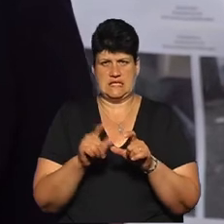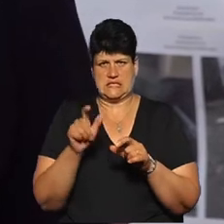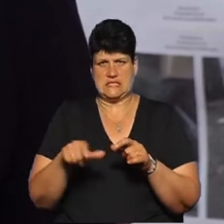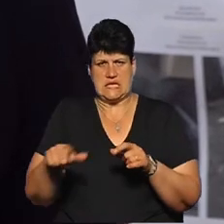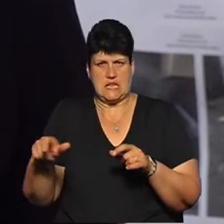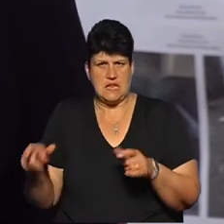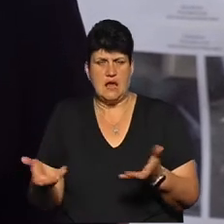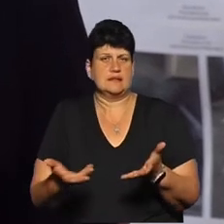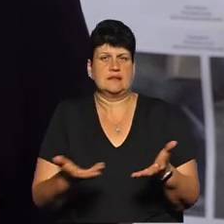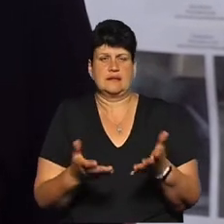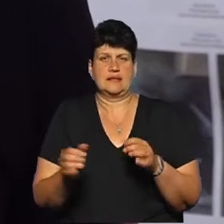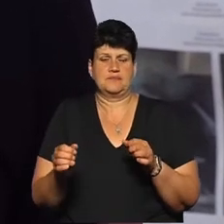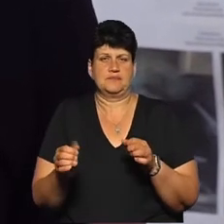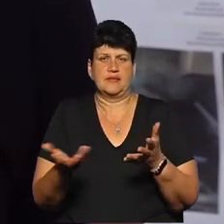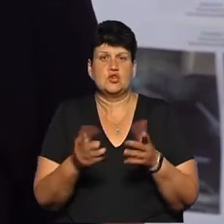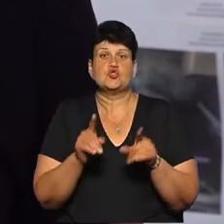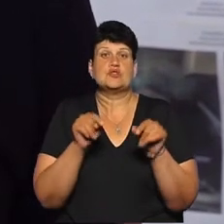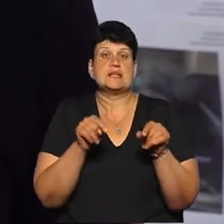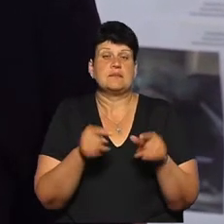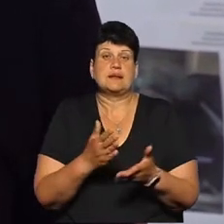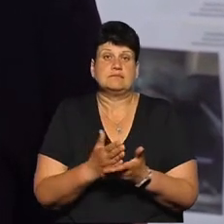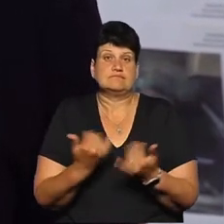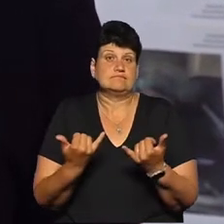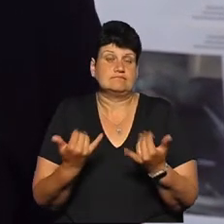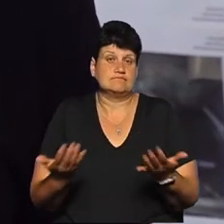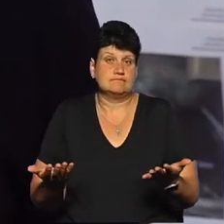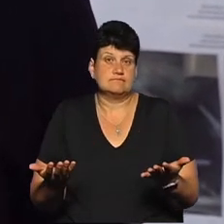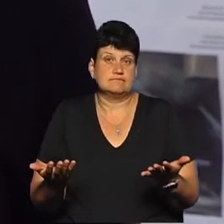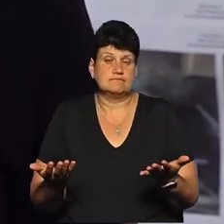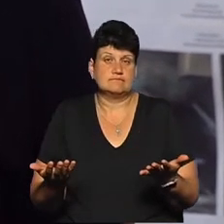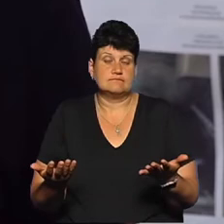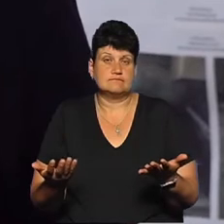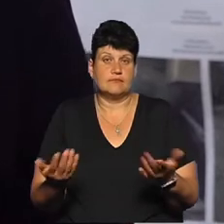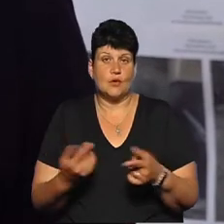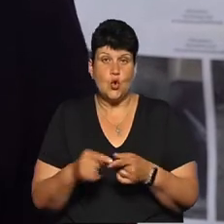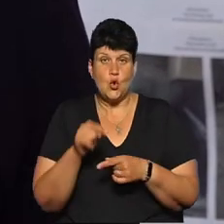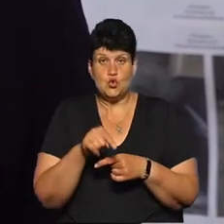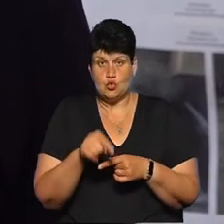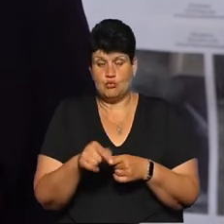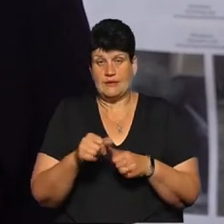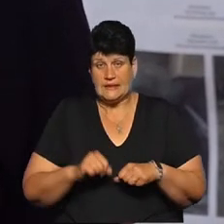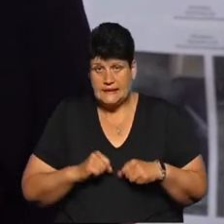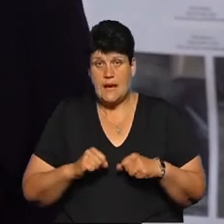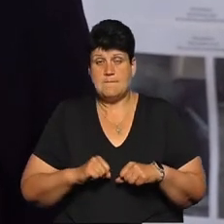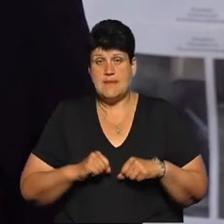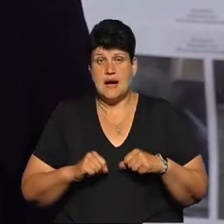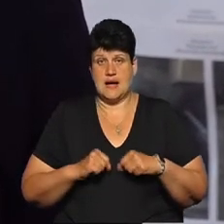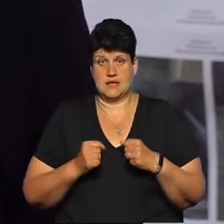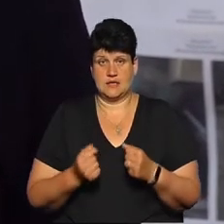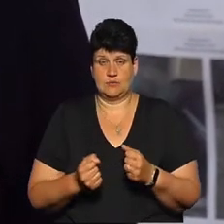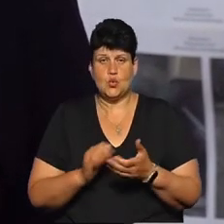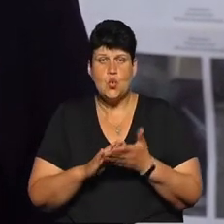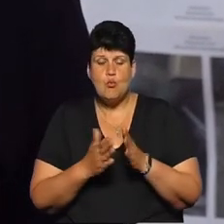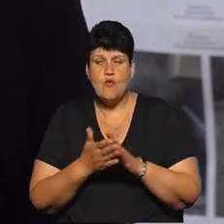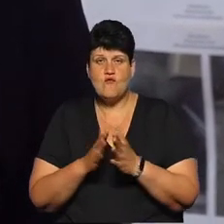вони стані і що з ними відбувається. По цьому приводу ми намагаємось домовлятися